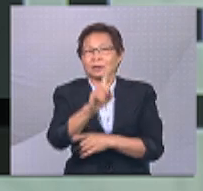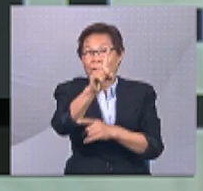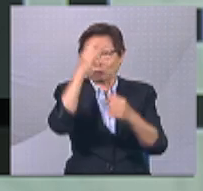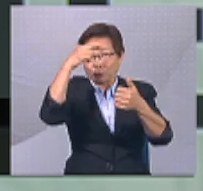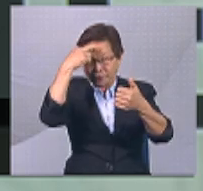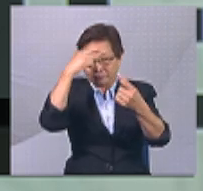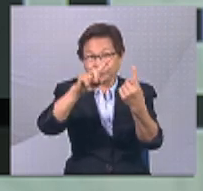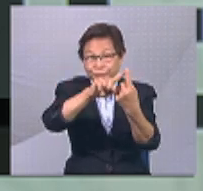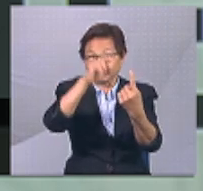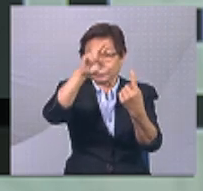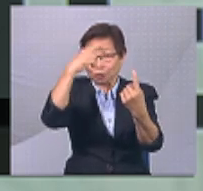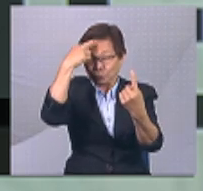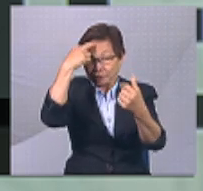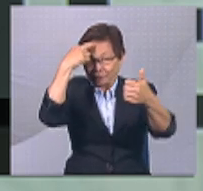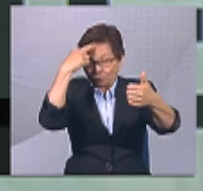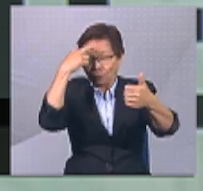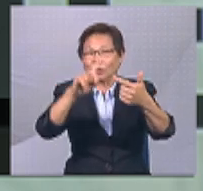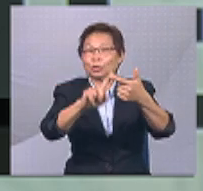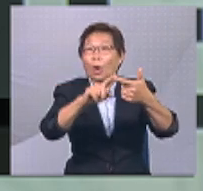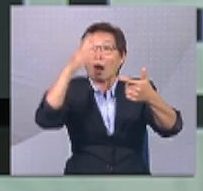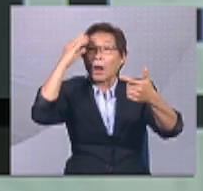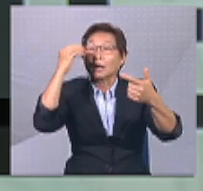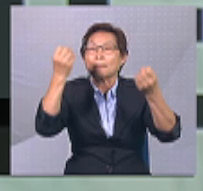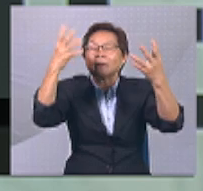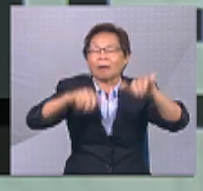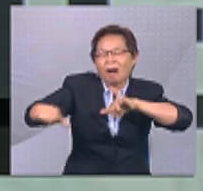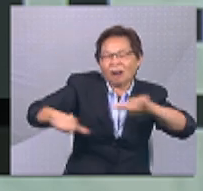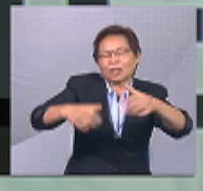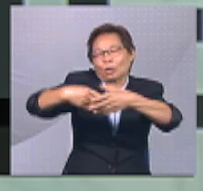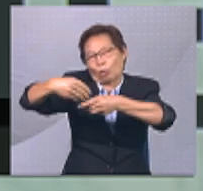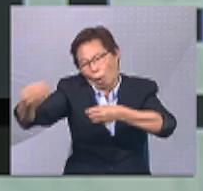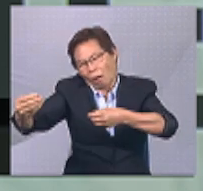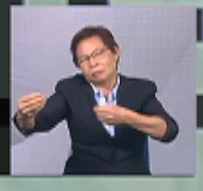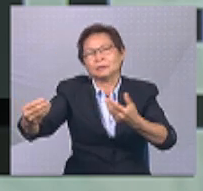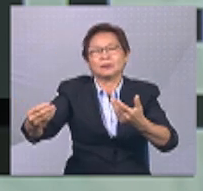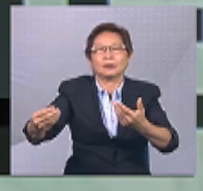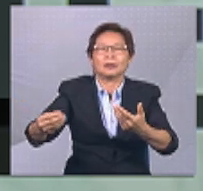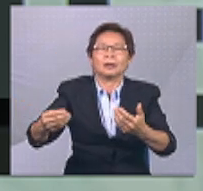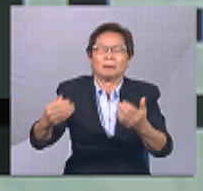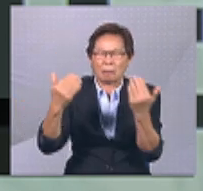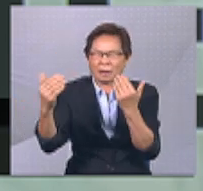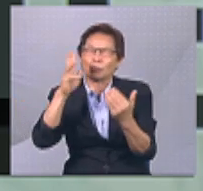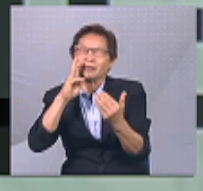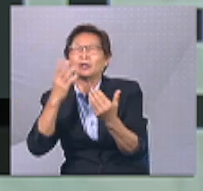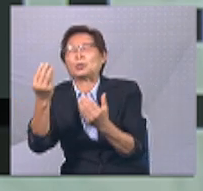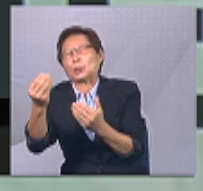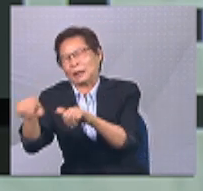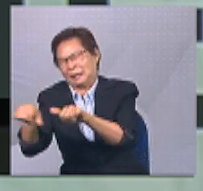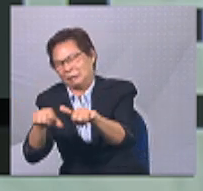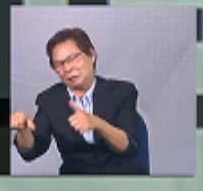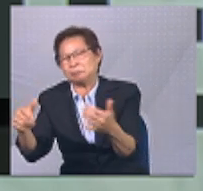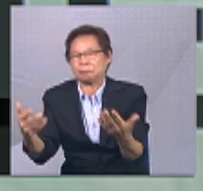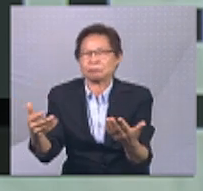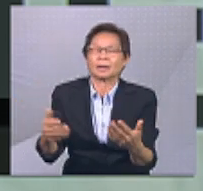faktor. Yang kedua, mungkin lelaki dia banyak aktiviti di luar berbanding dengan wanita. Dan